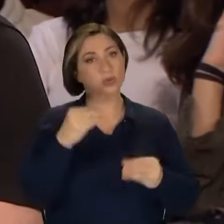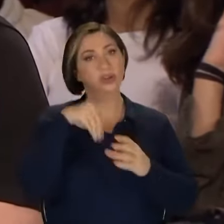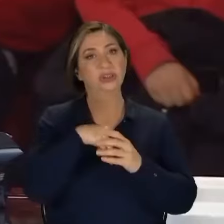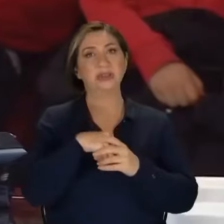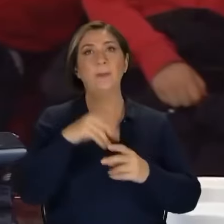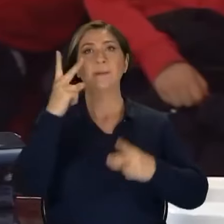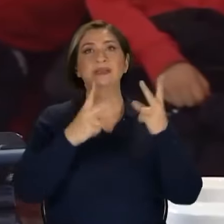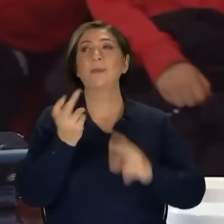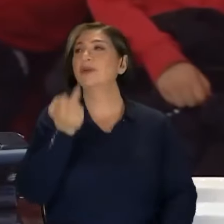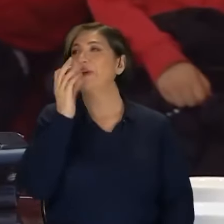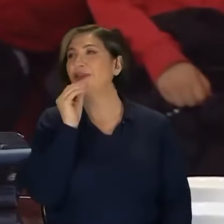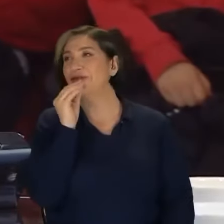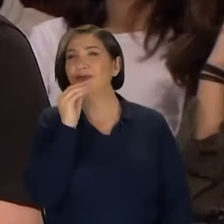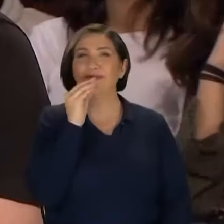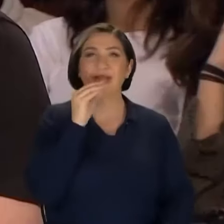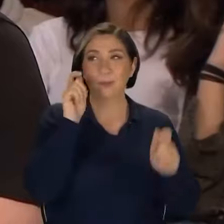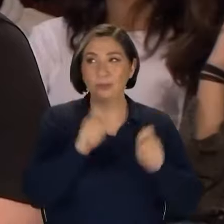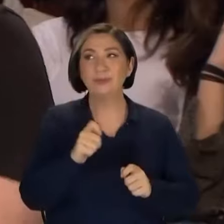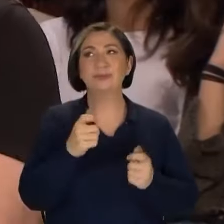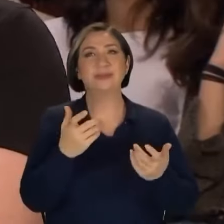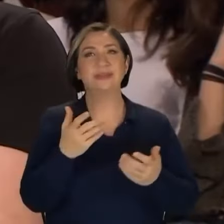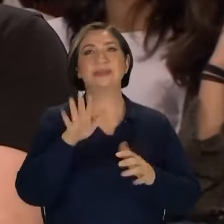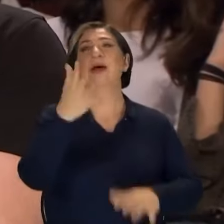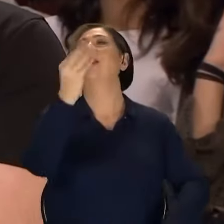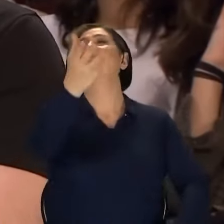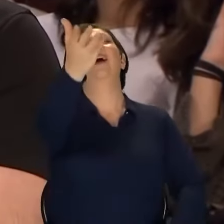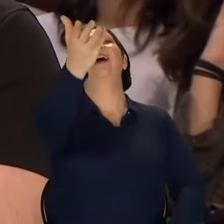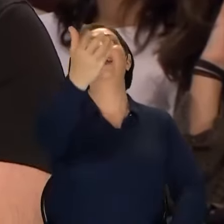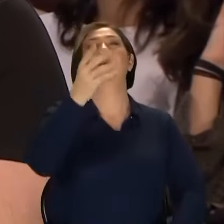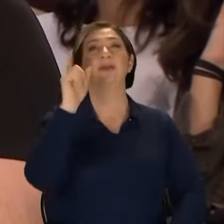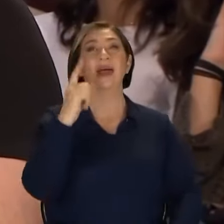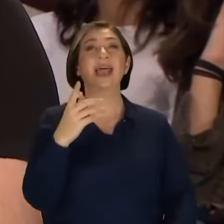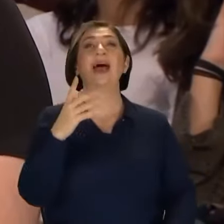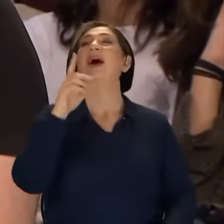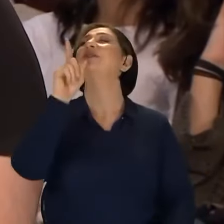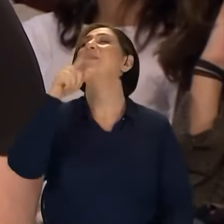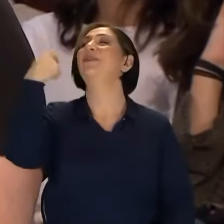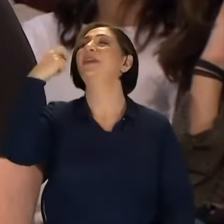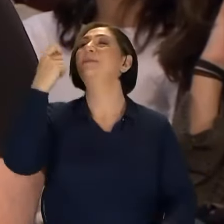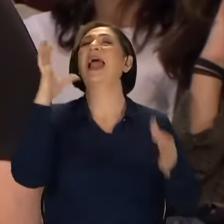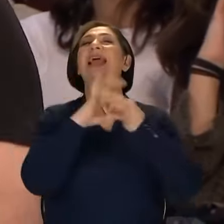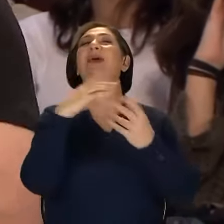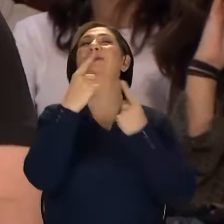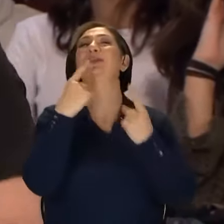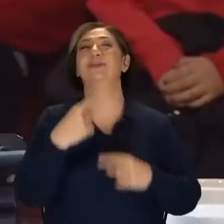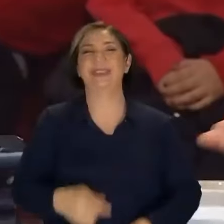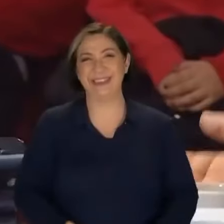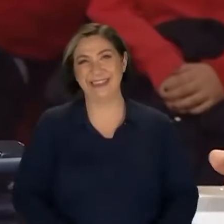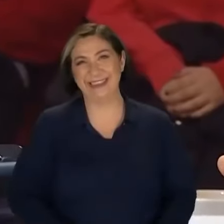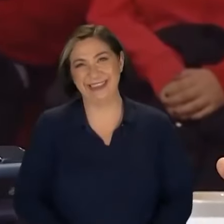Yani bazen gevezelik yapıyoruz Es setlerde yani Ne oluyor orada diyor mesela yönetmeniz hocam filmle ilgili